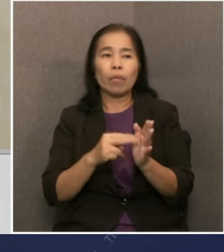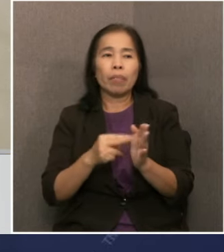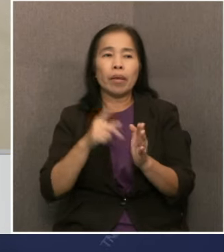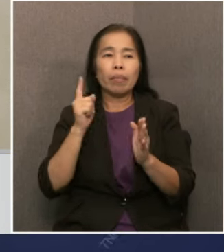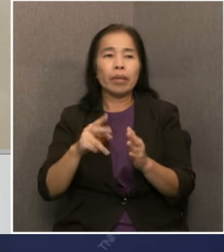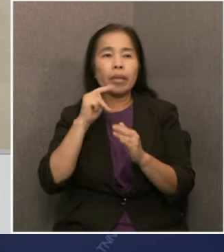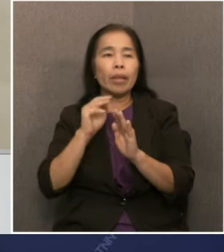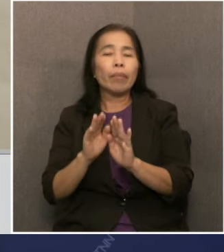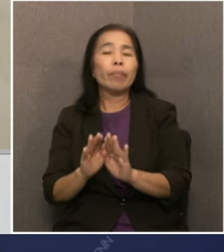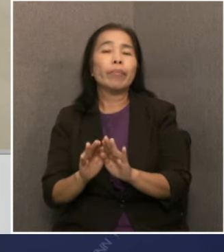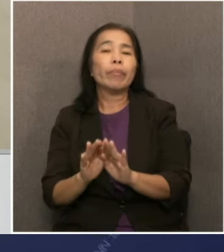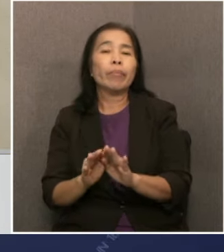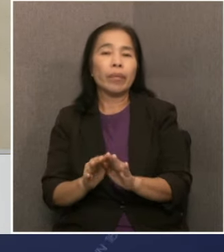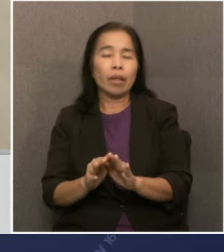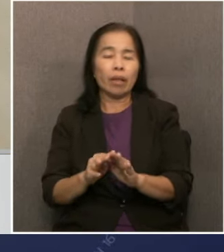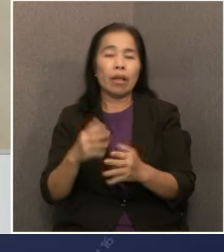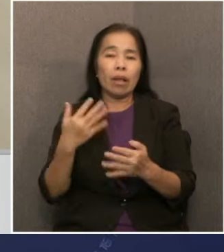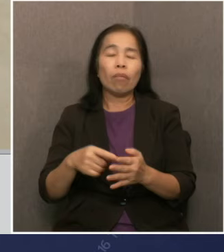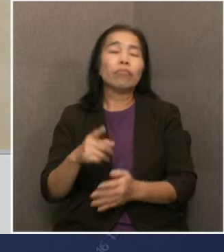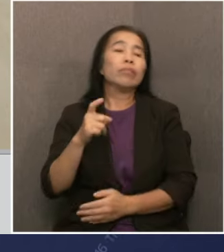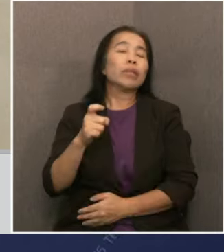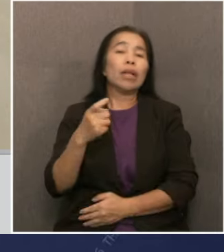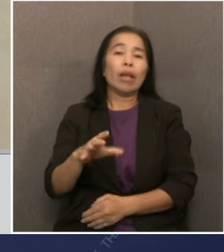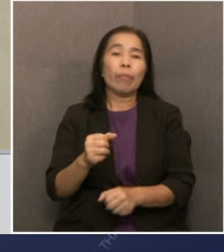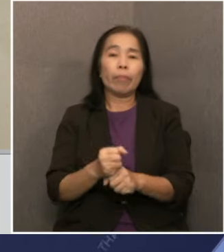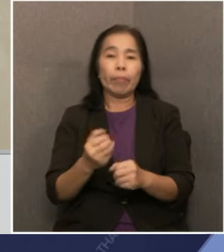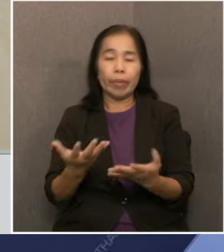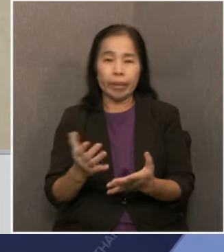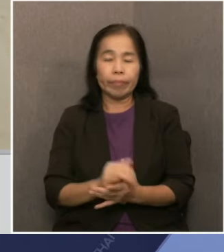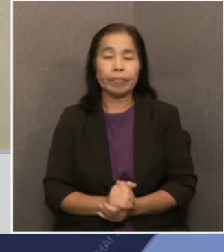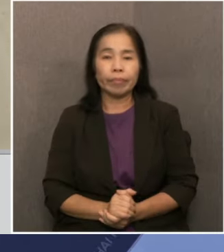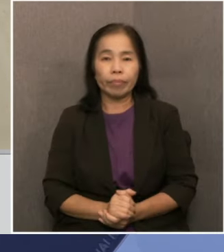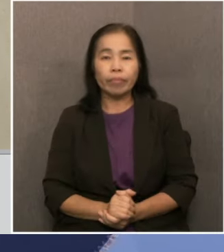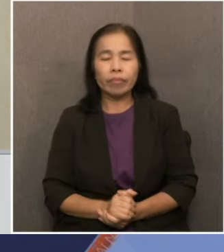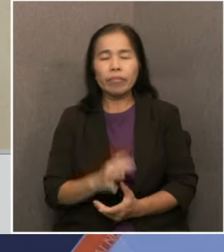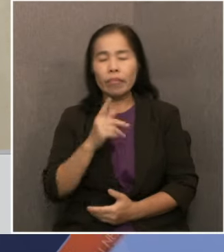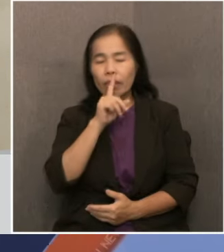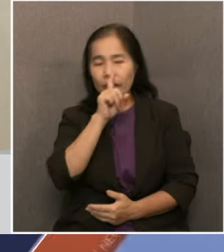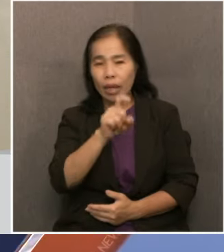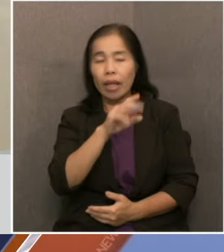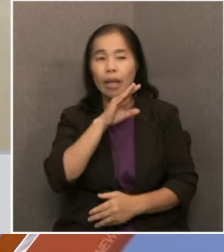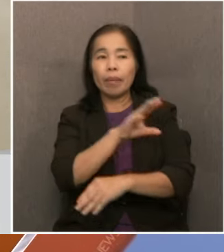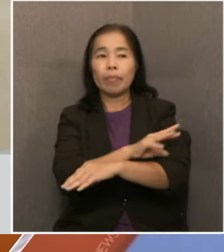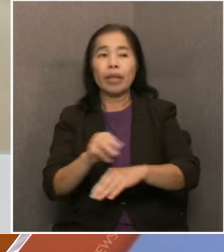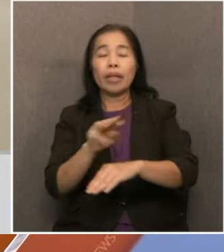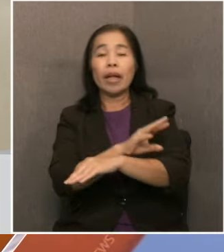ที่ทำพมพร้กควาเสียหายไมเกิดทแล้วอาจาร์ ข้าอย่กรณีเกิขึนในพื้นตอนMichaelพpper